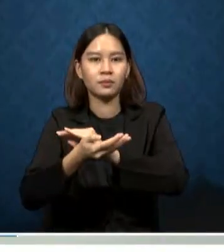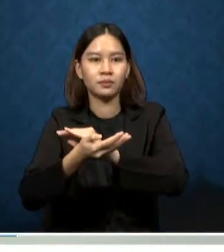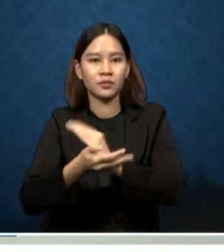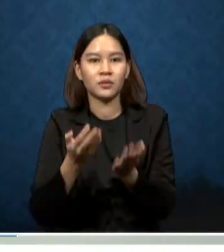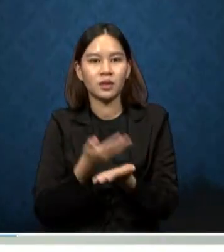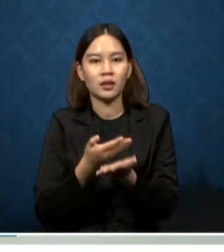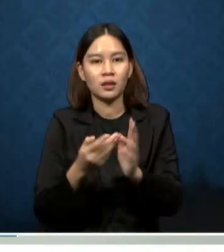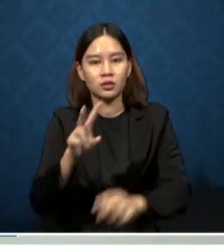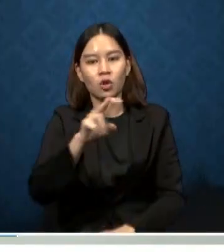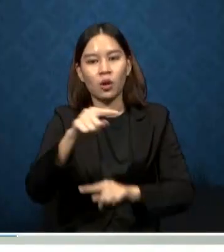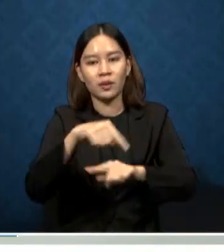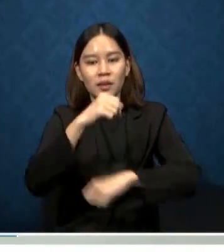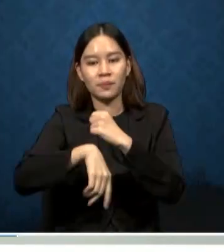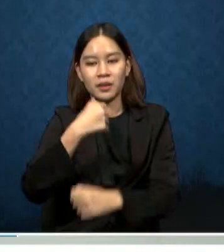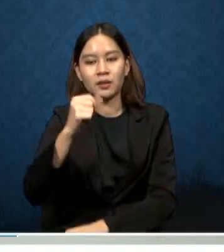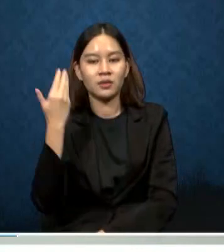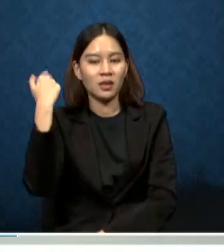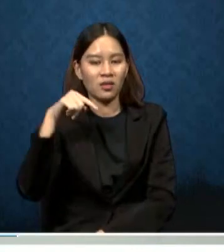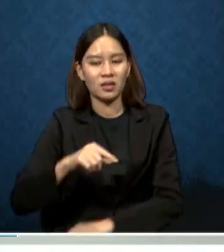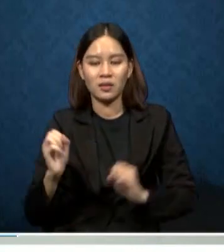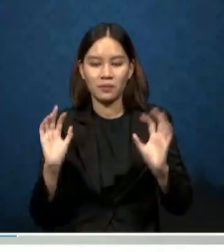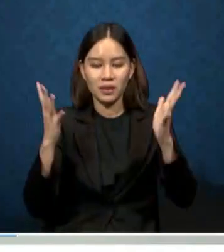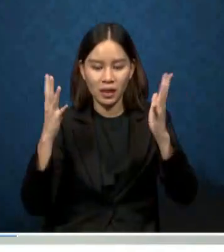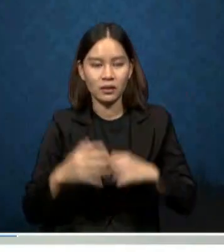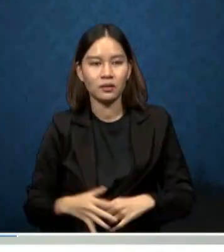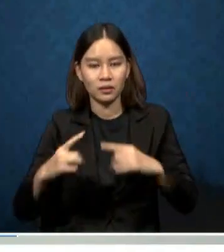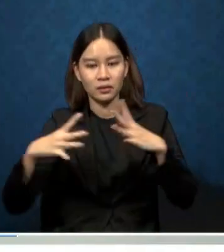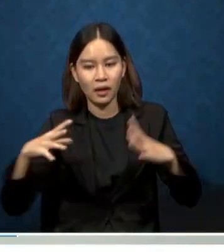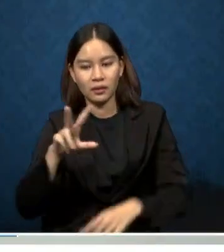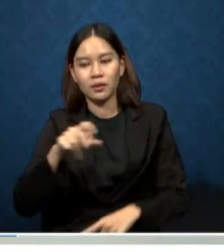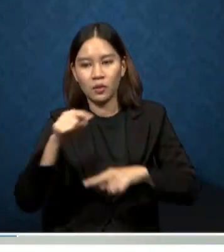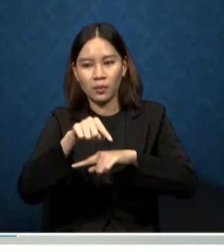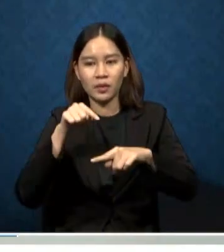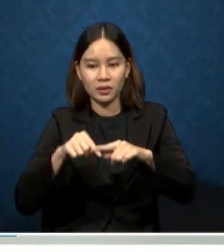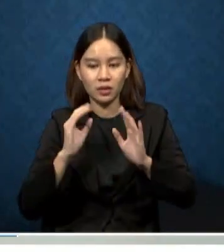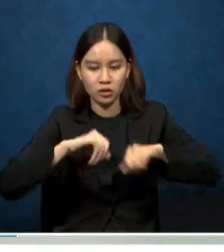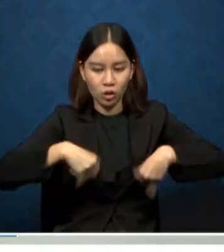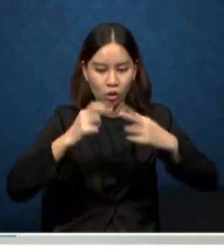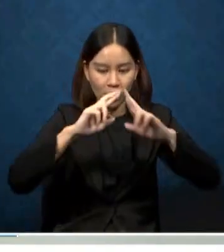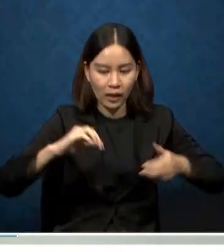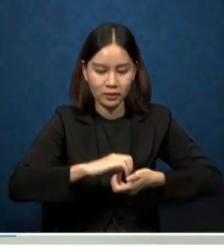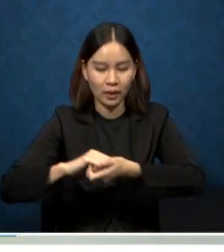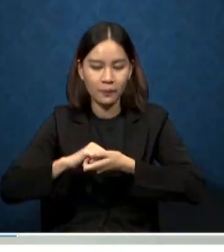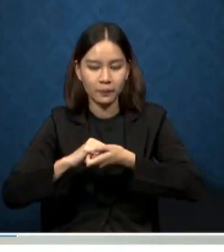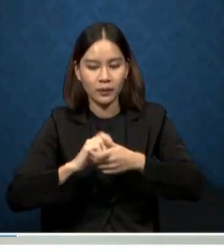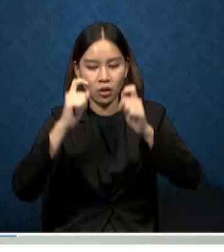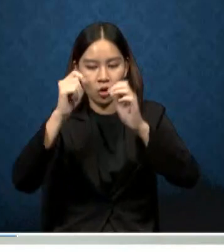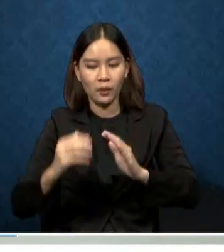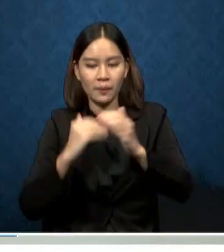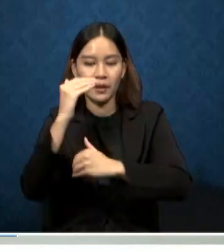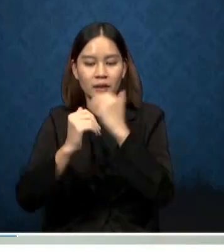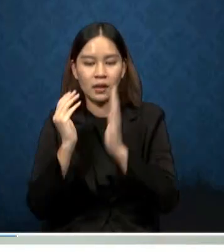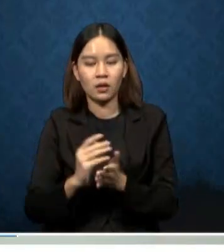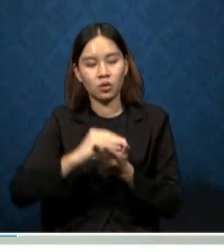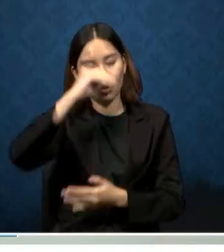เงิ 200% เมื่อ 10 ปที่แลว ไมใช่แบบนี้300% ที่ผประกอบการจับมือมาออกแบกบวนการในการพฒนาพrobare